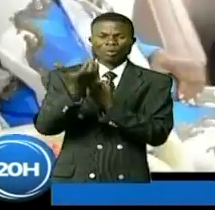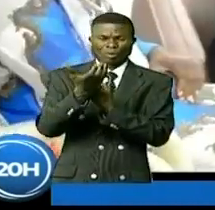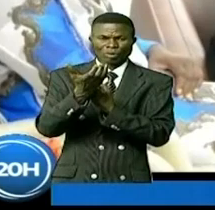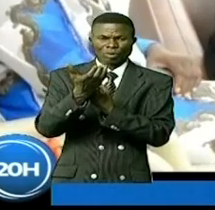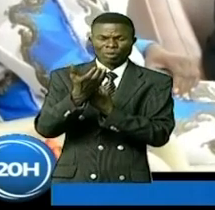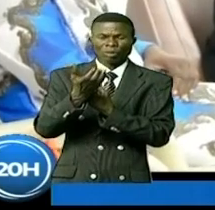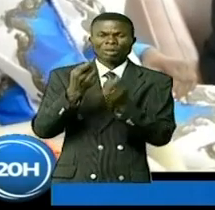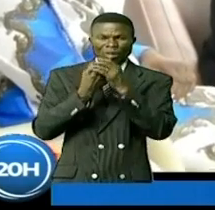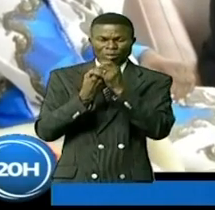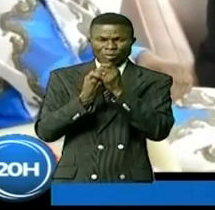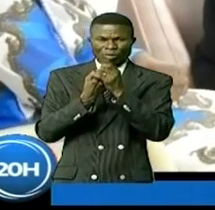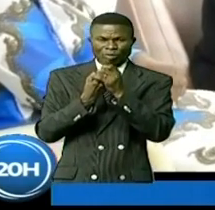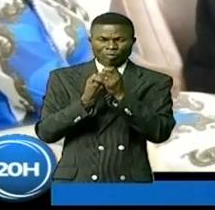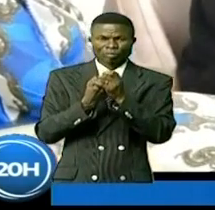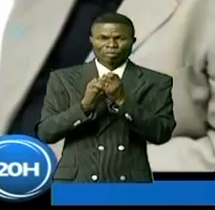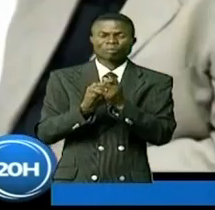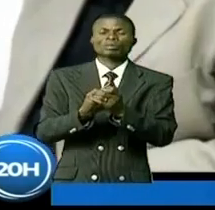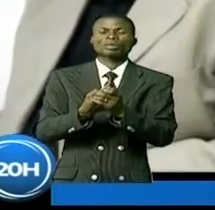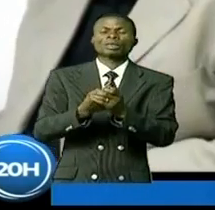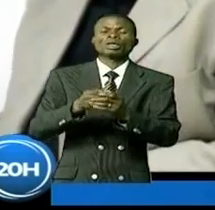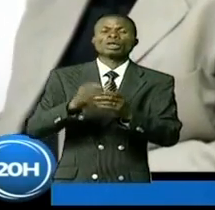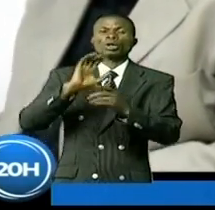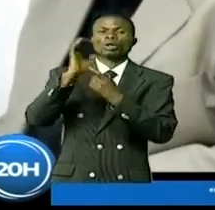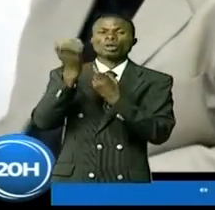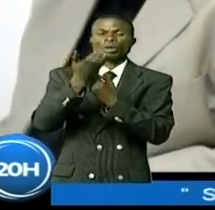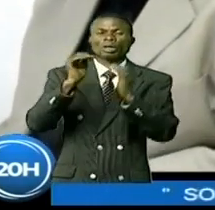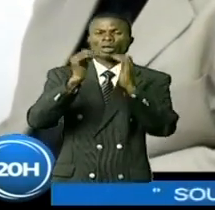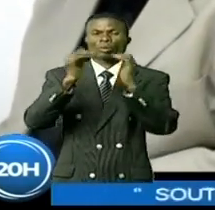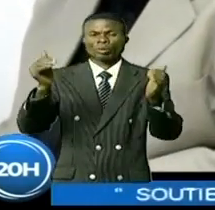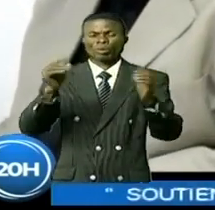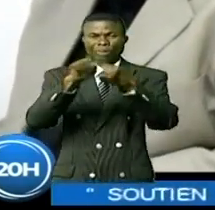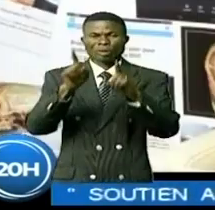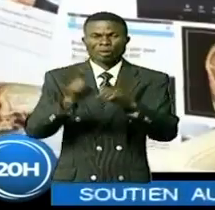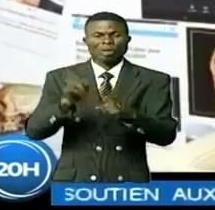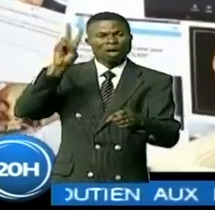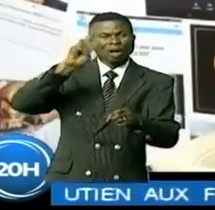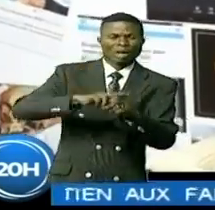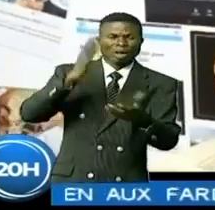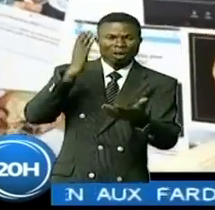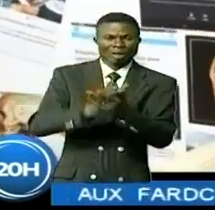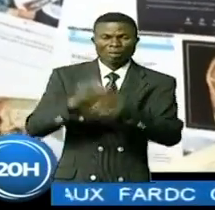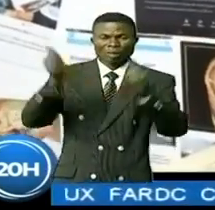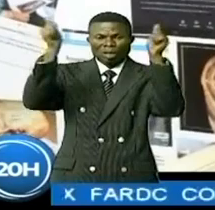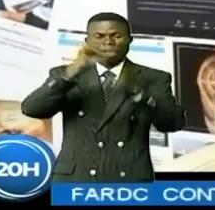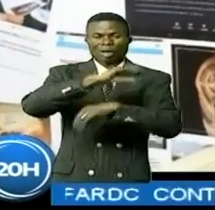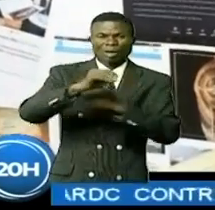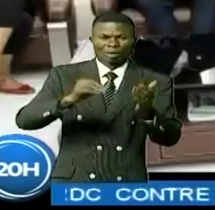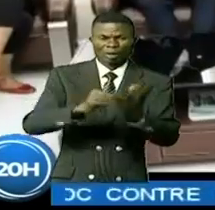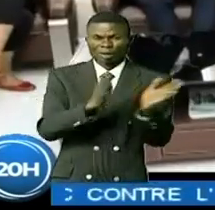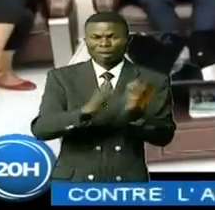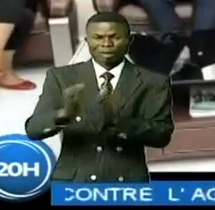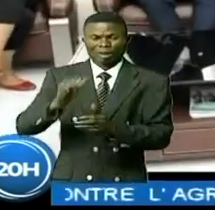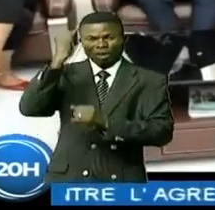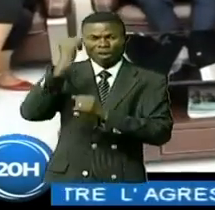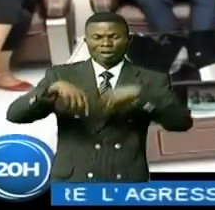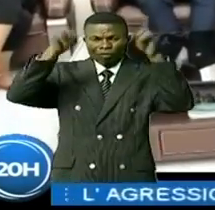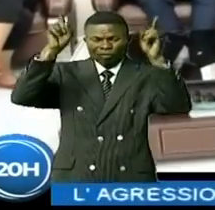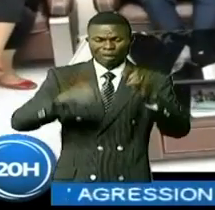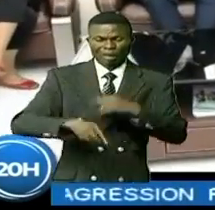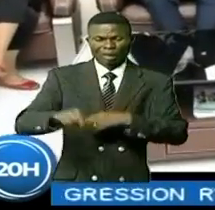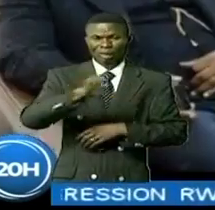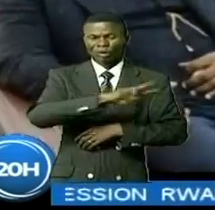prélude à la tenue de la Biennale de la culture de la paix et de la non-violence en Afrique centrale prévue pour la fin de l'année en cours